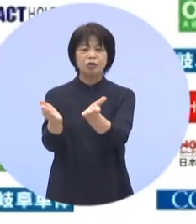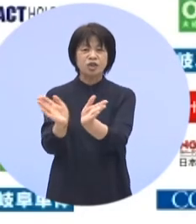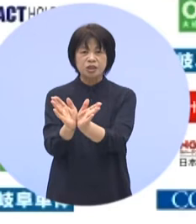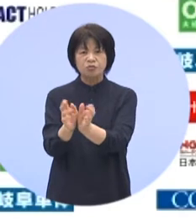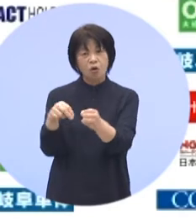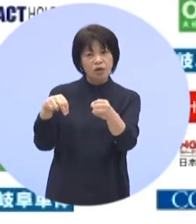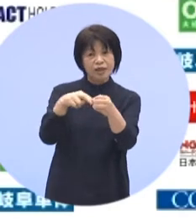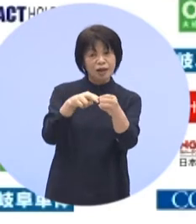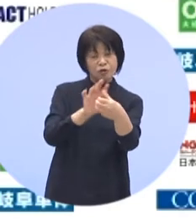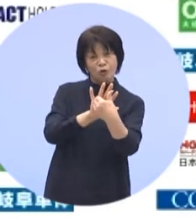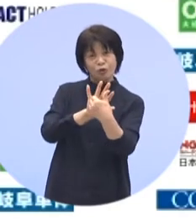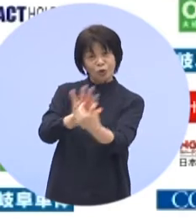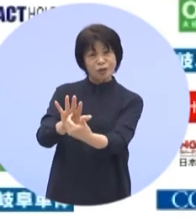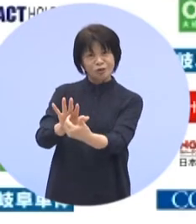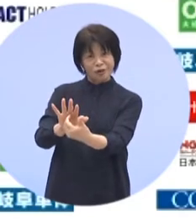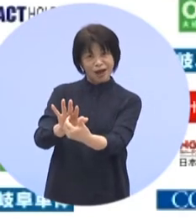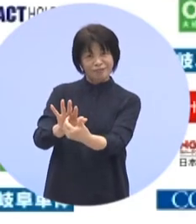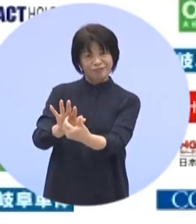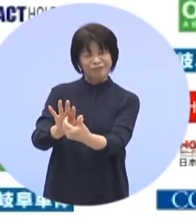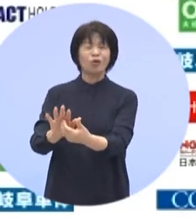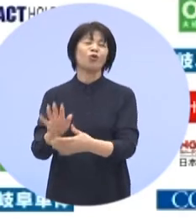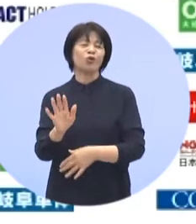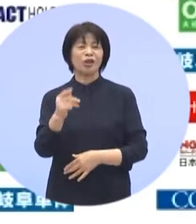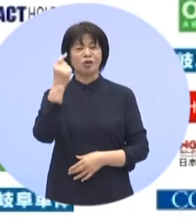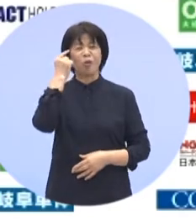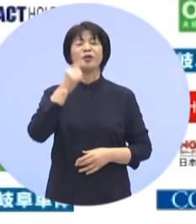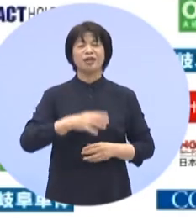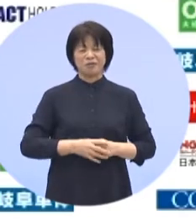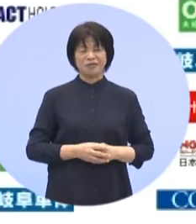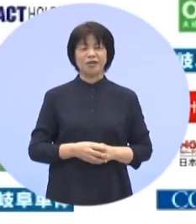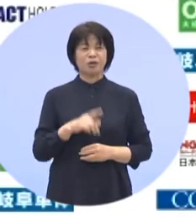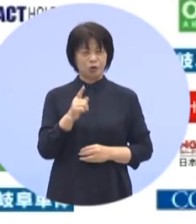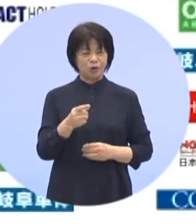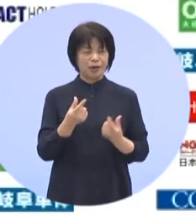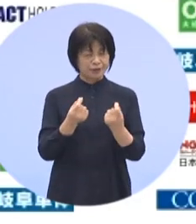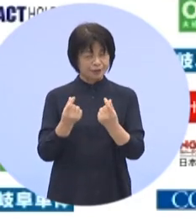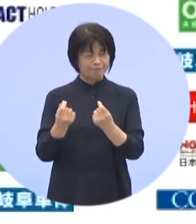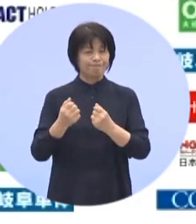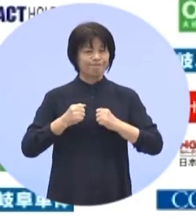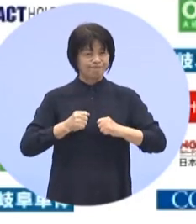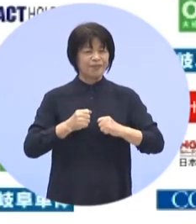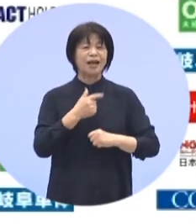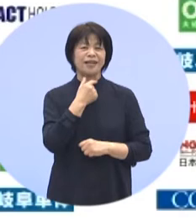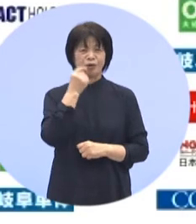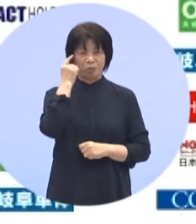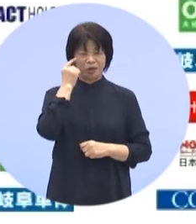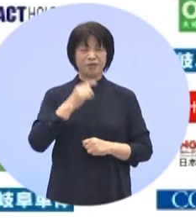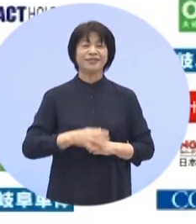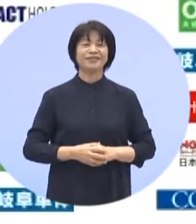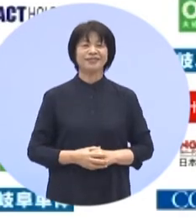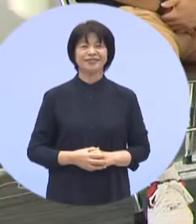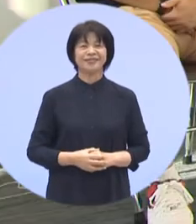のが、求められるところだと思うんで、その辺はしっかりこだわってやっていきたいなって思っています。